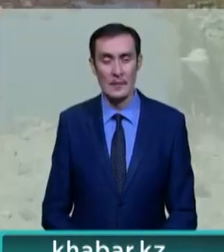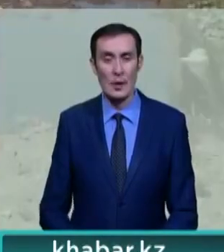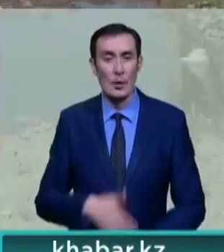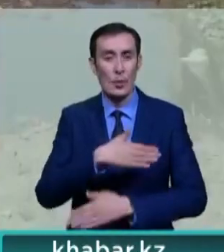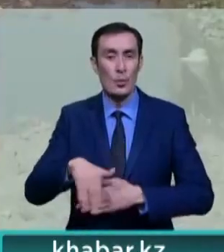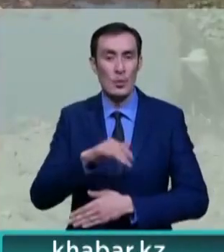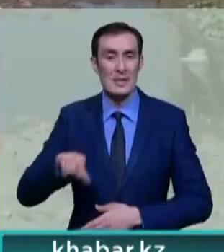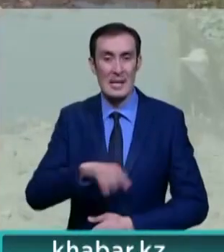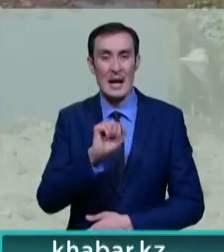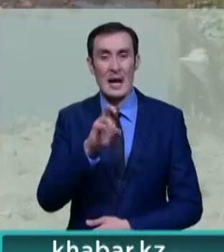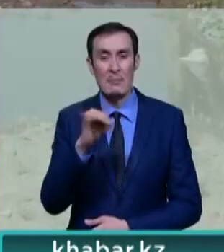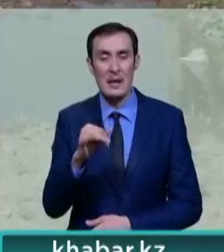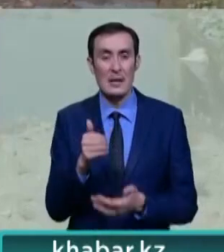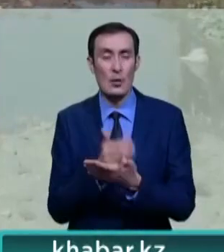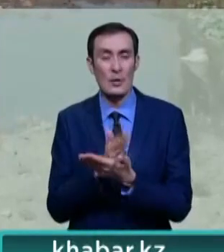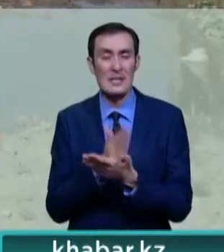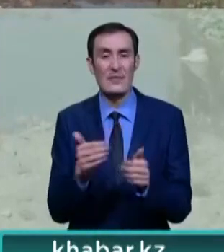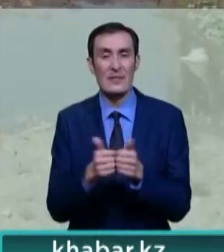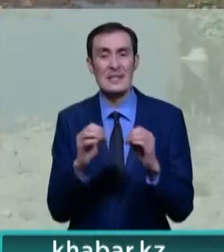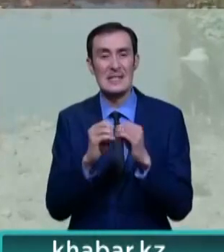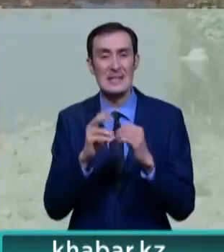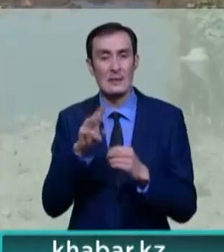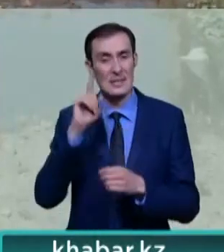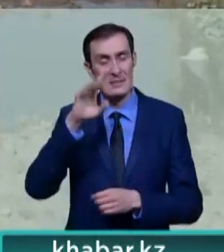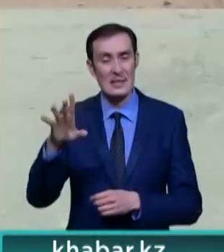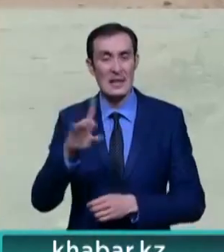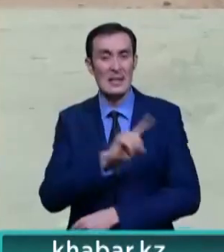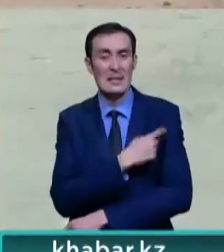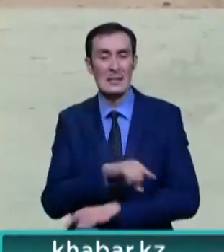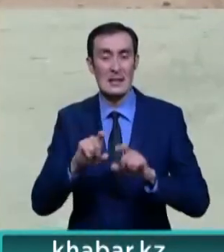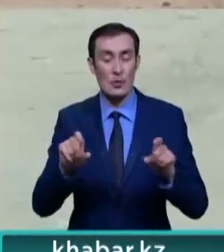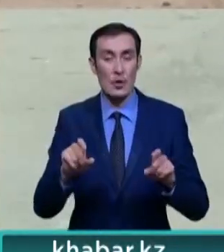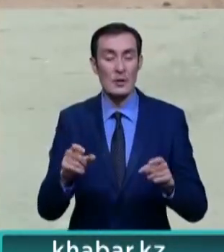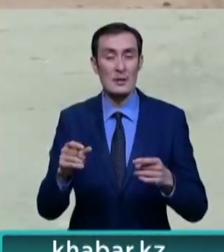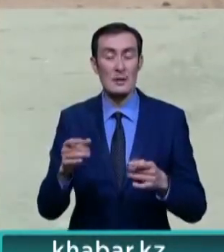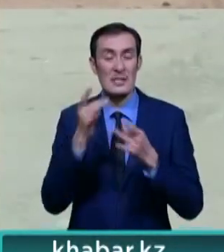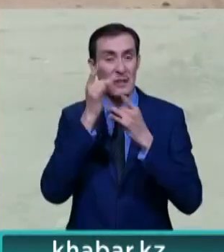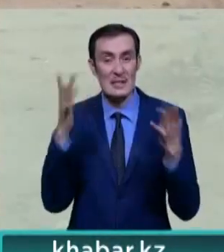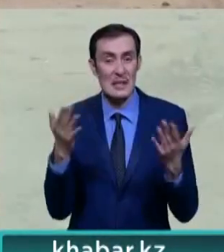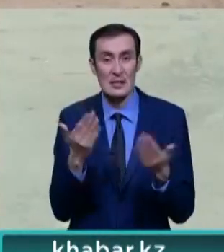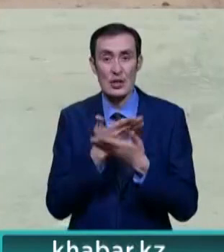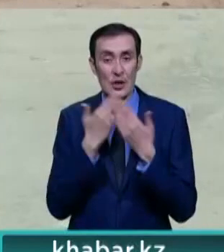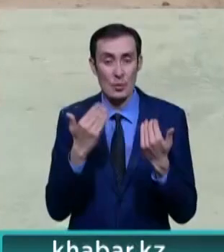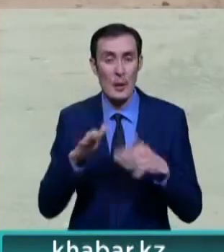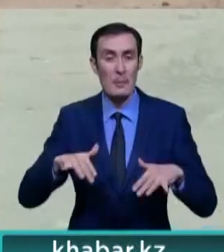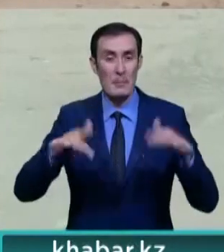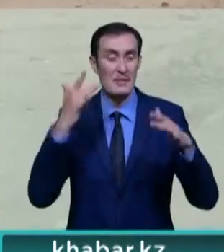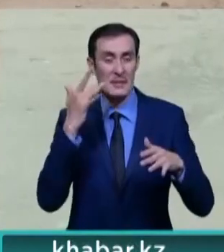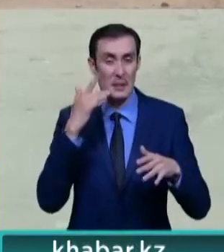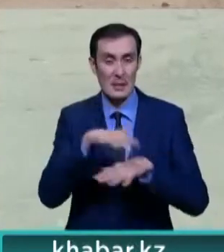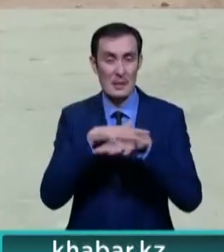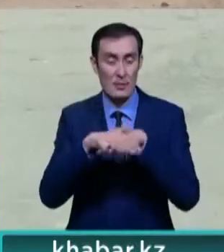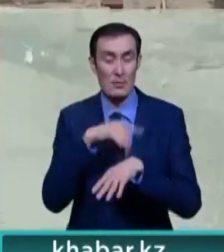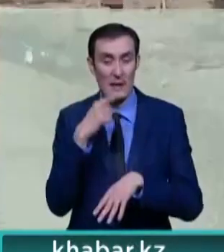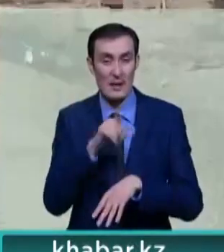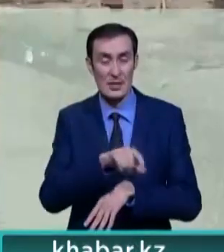Улица Абая находится в 10 километрах от известных на всю страну здравниц, но цивилизация сюда явно не спешит. Пыль всегда стоит столбом,